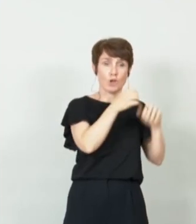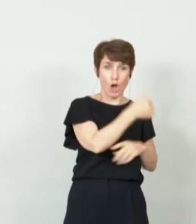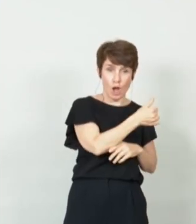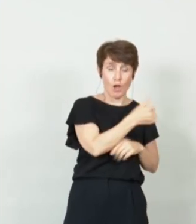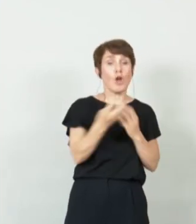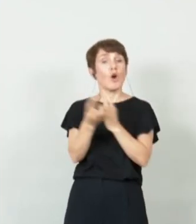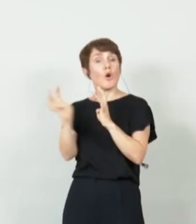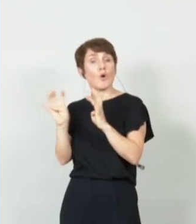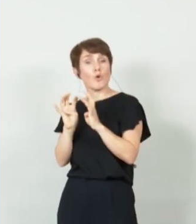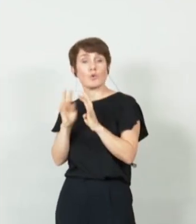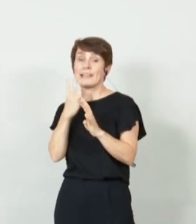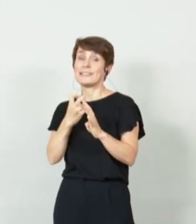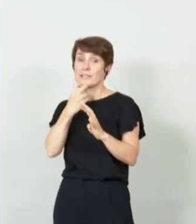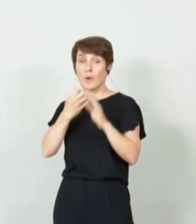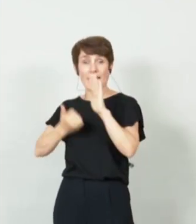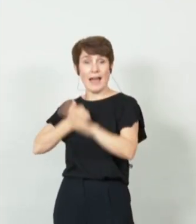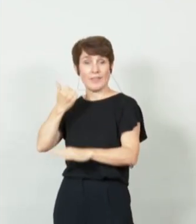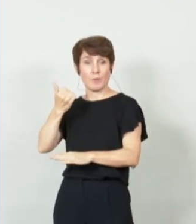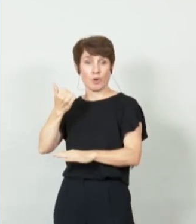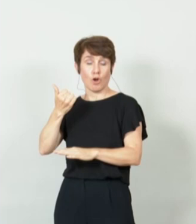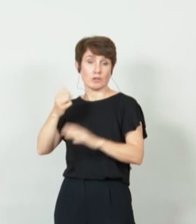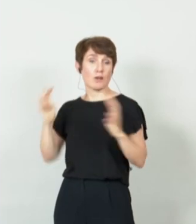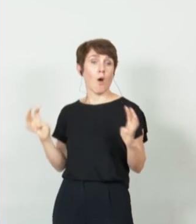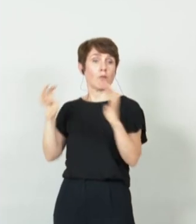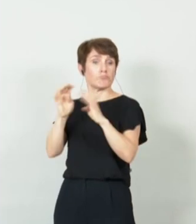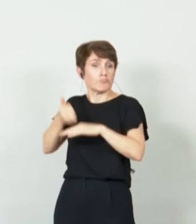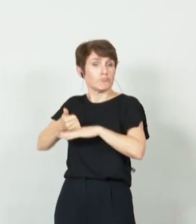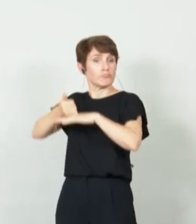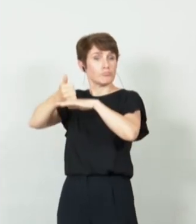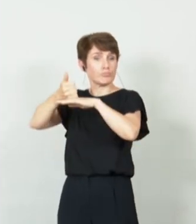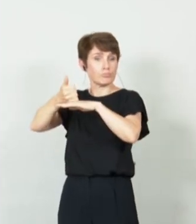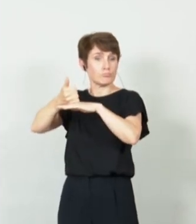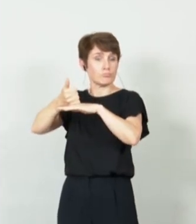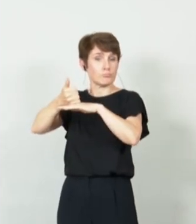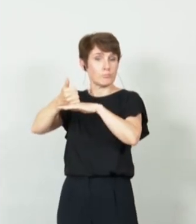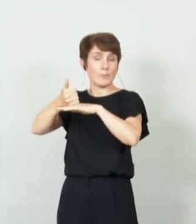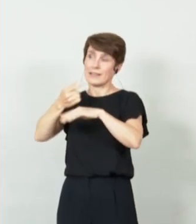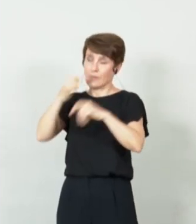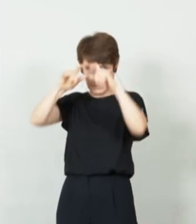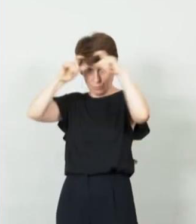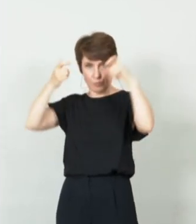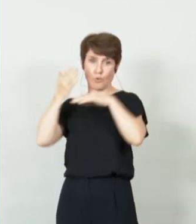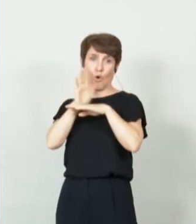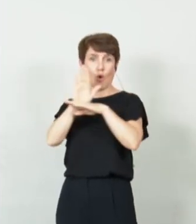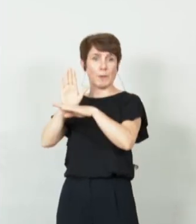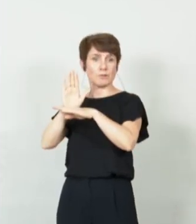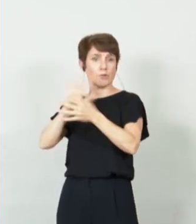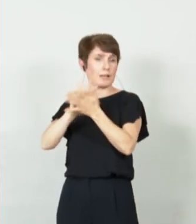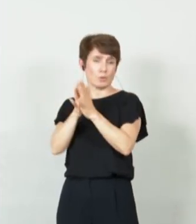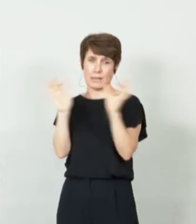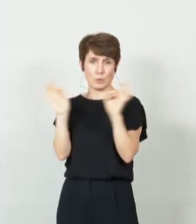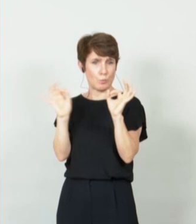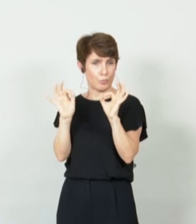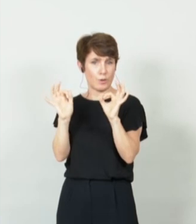indépendants vous l'avez dit sont des instances collectifs d'habitants et d'habitants sans personnalité morale répondant